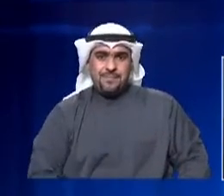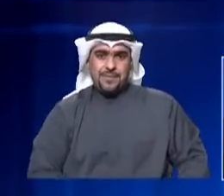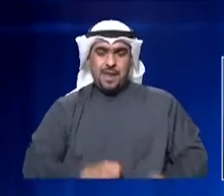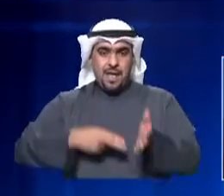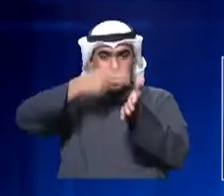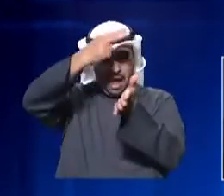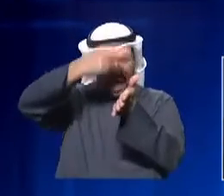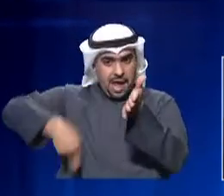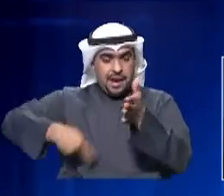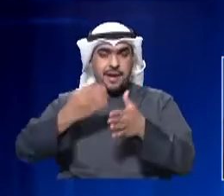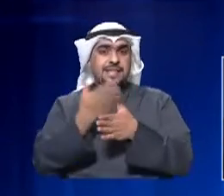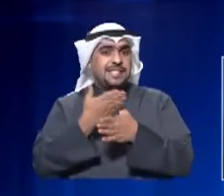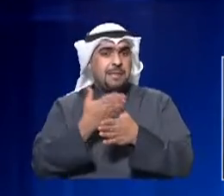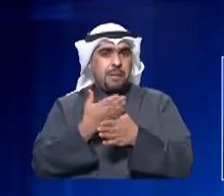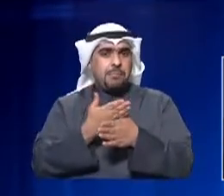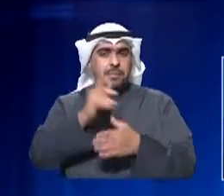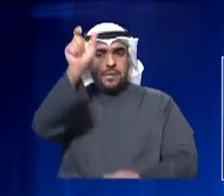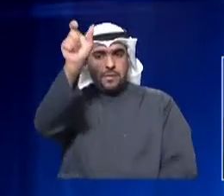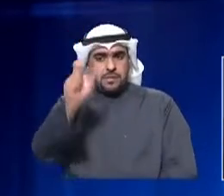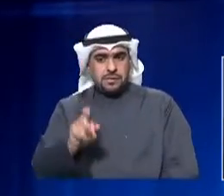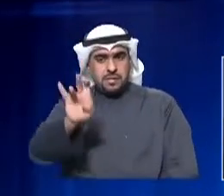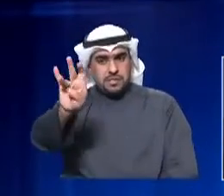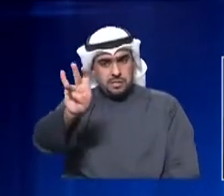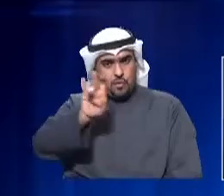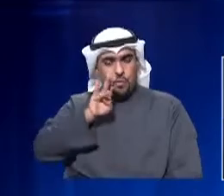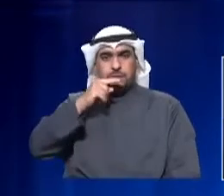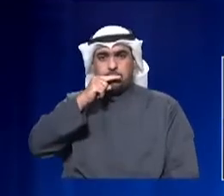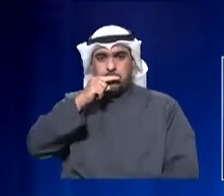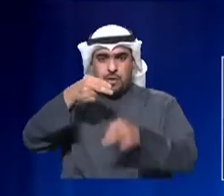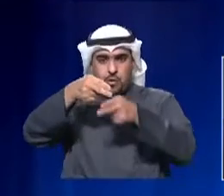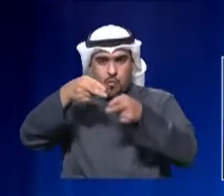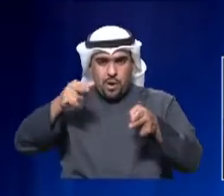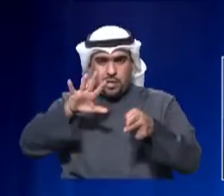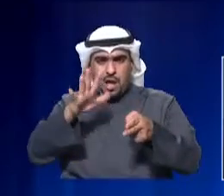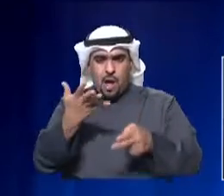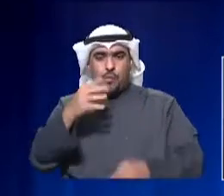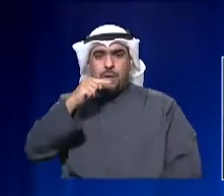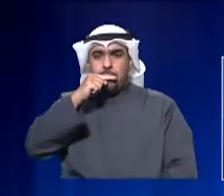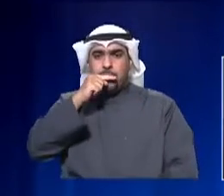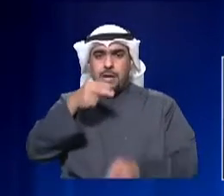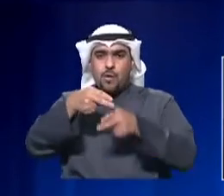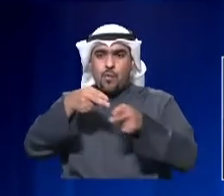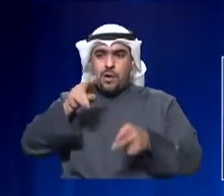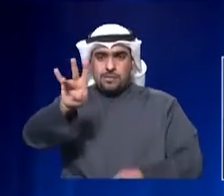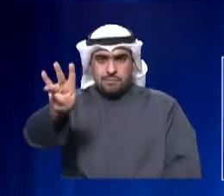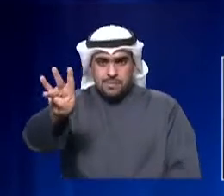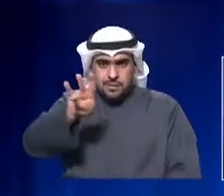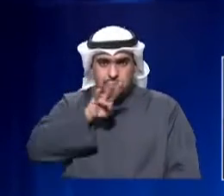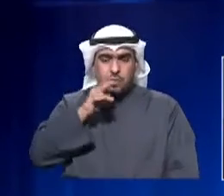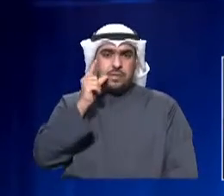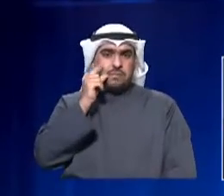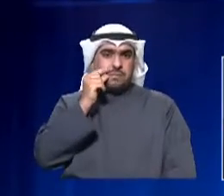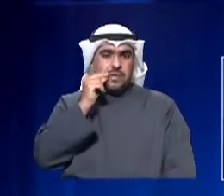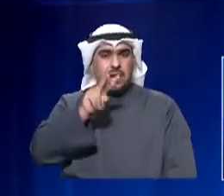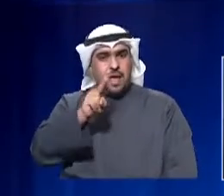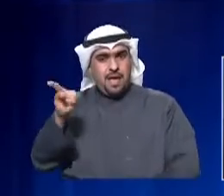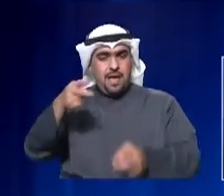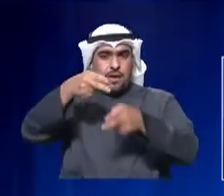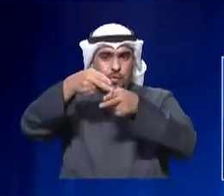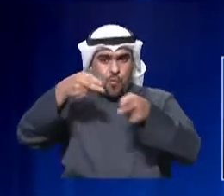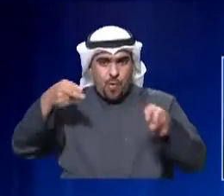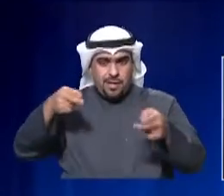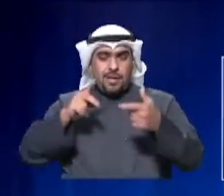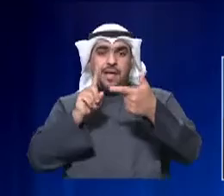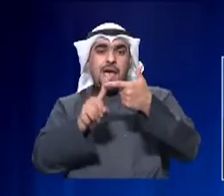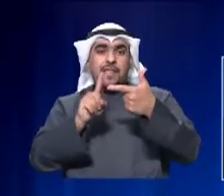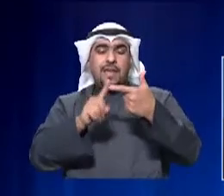الفئات المستثناة والمتمثلة بأزواج وأبناء الكويتيات وزوجات الكويتيين، إضافة إلى الفلسطينيين من حملة